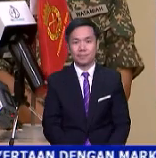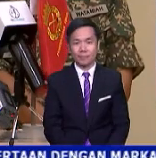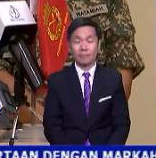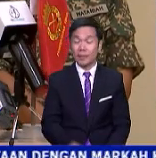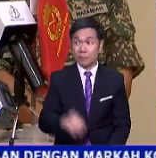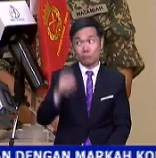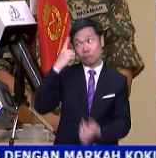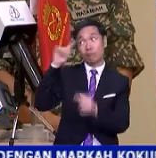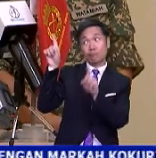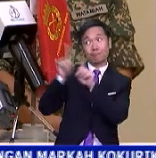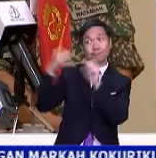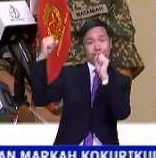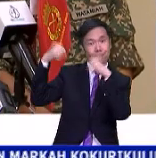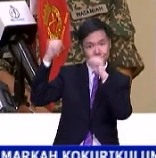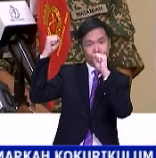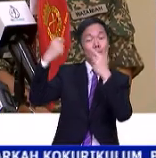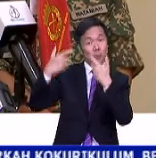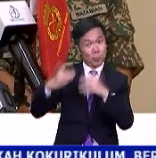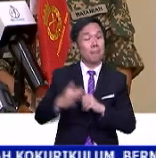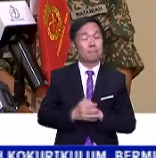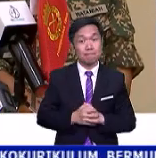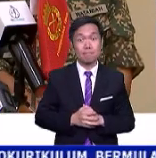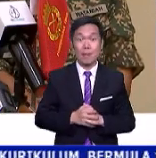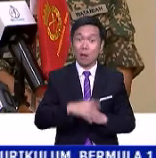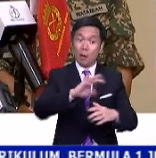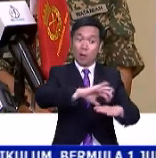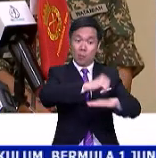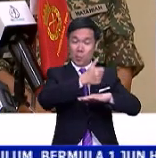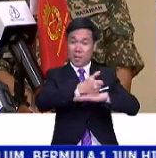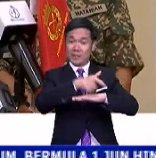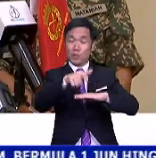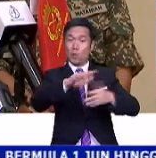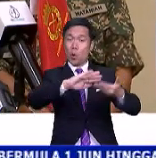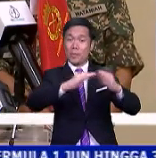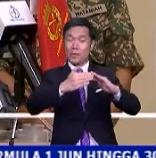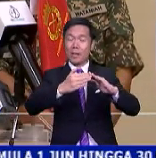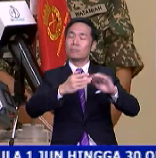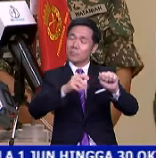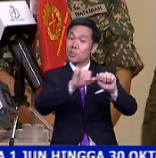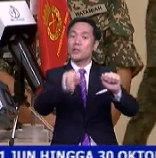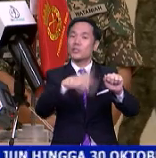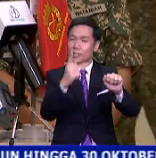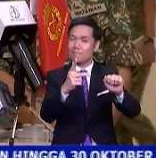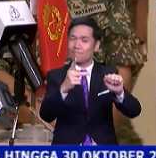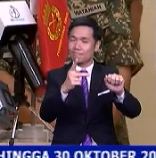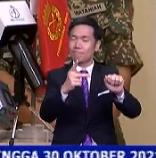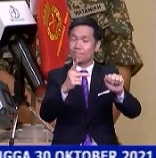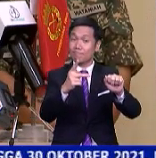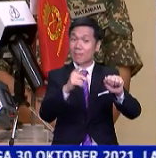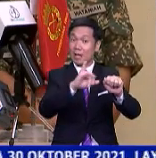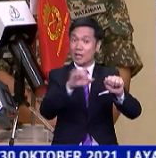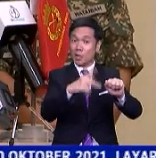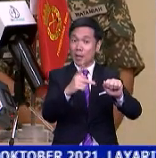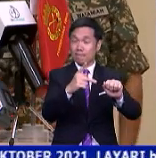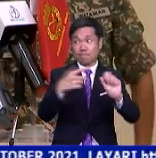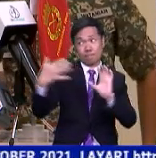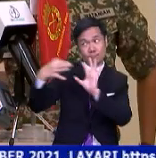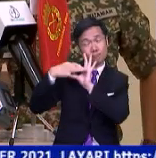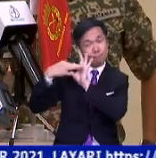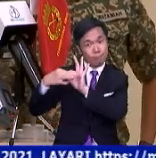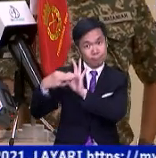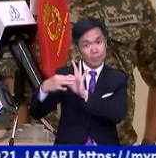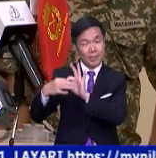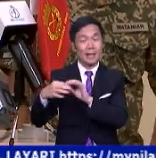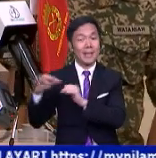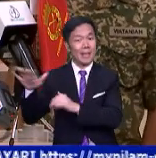Kita bersetuju tadi, bersetuju untuk mewujudkan satu komiti jawatankuasa. Jawatankuasa bersama